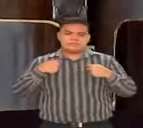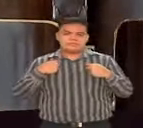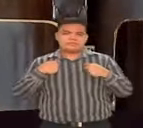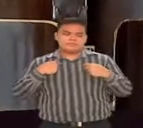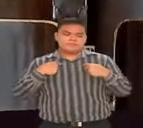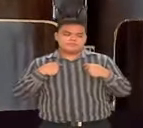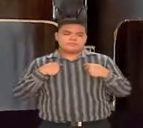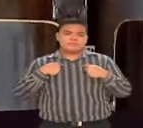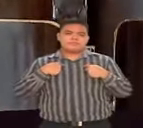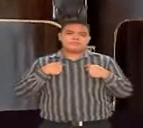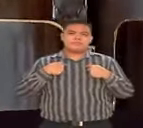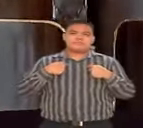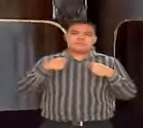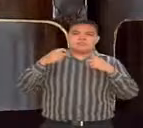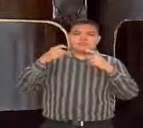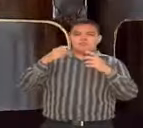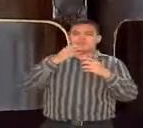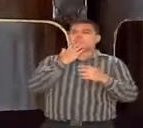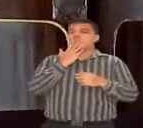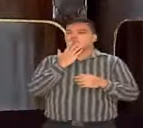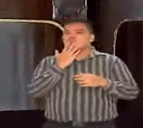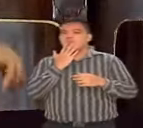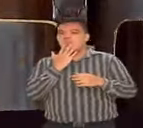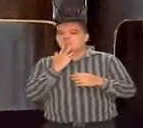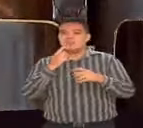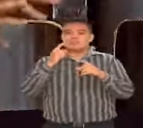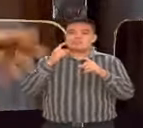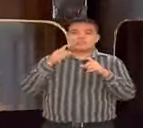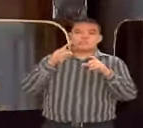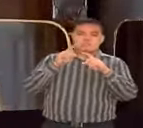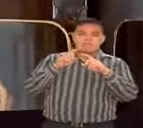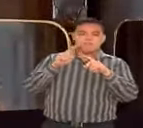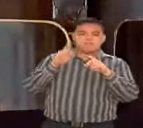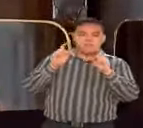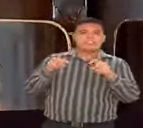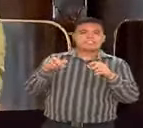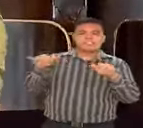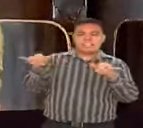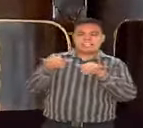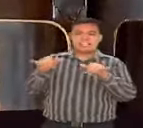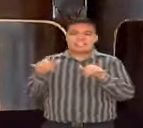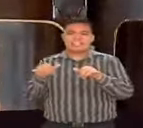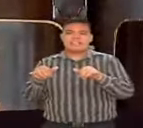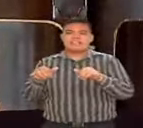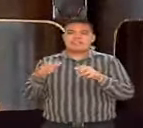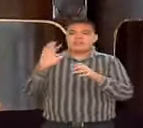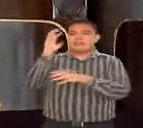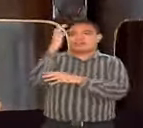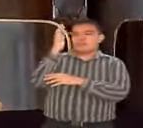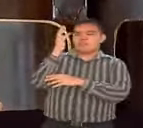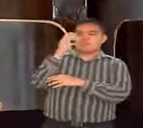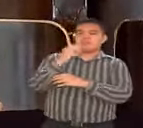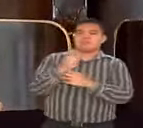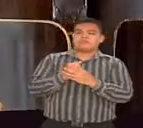Naapatay mga kinahalan ang kulor, kinahalan na ay bato, kinahalan na ay kahoy.